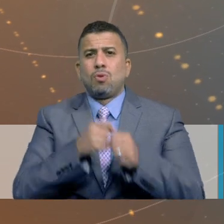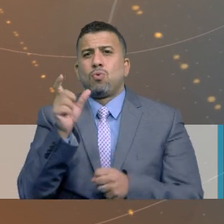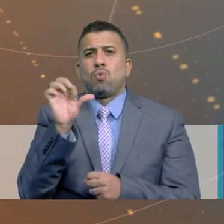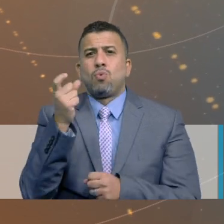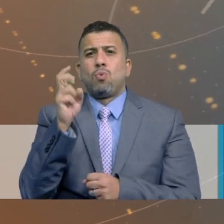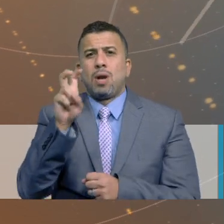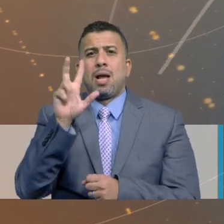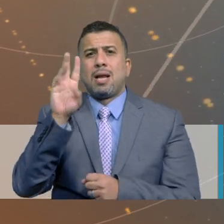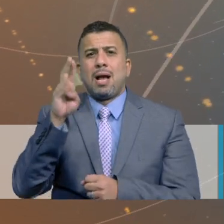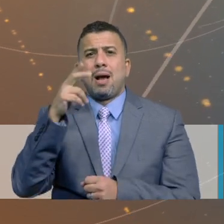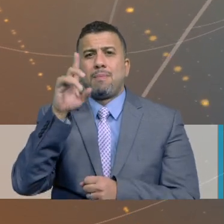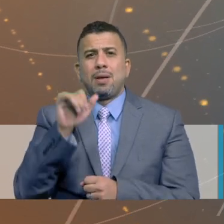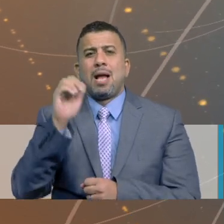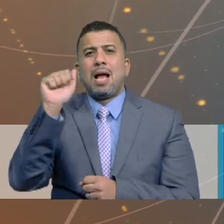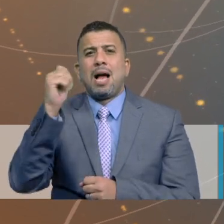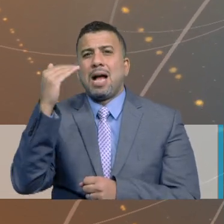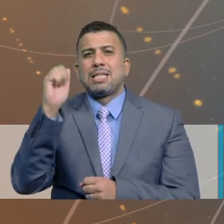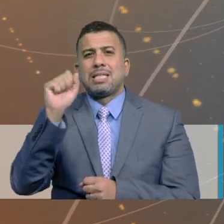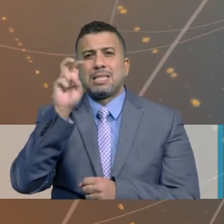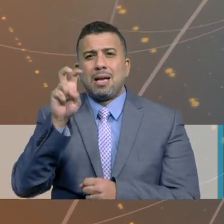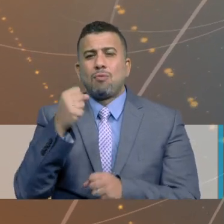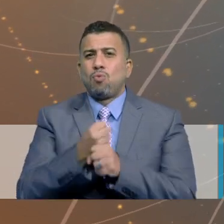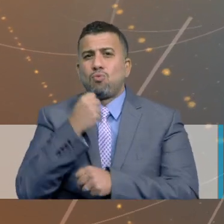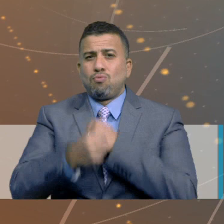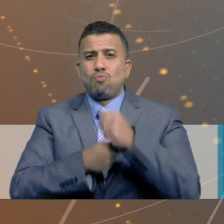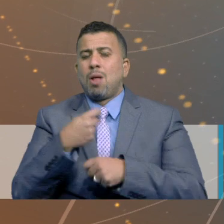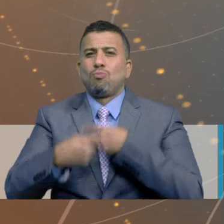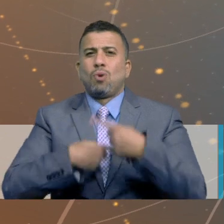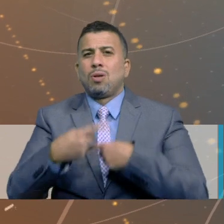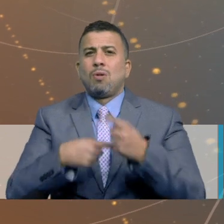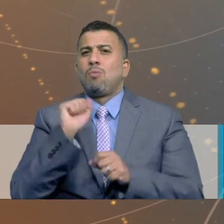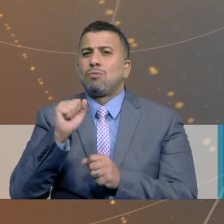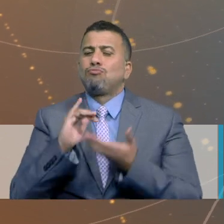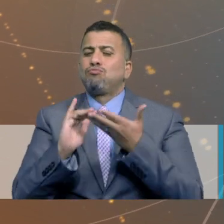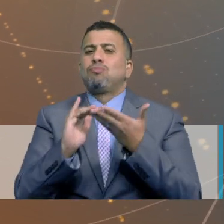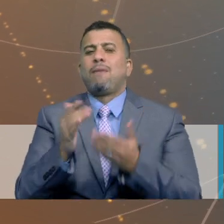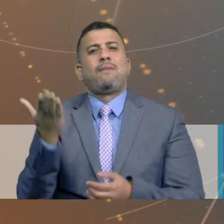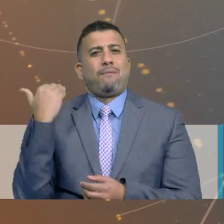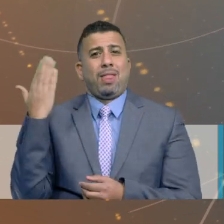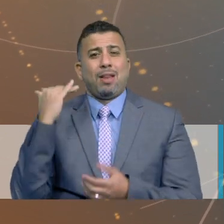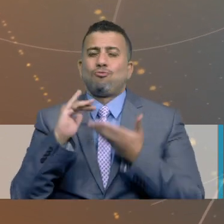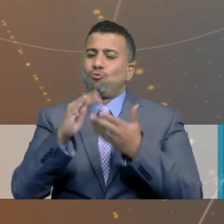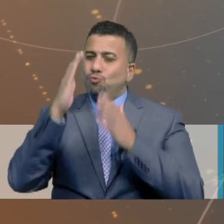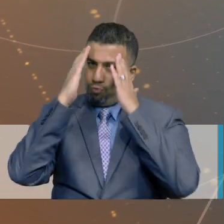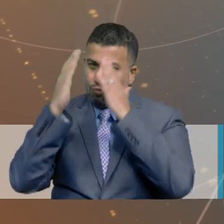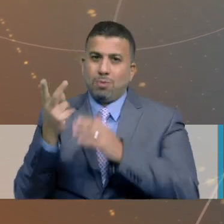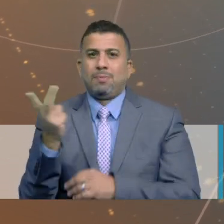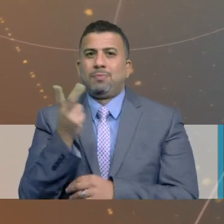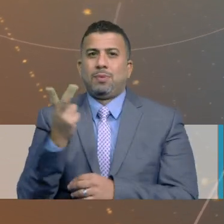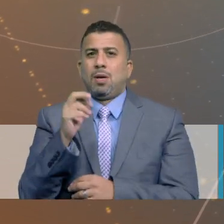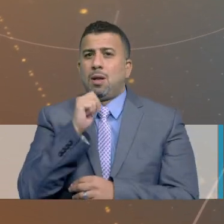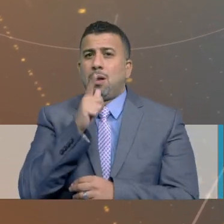لمعالي نور الكعبي ومعانحميد على جهودهما متواصله والمخلصه خلال الفتره الماضيه